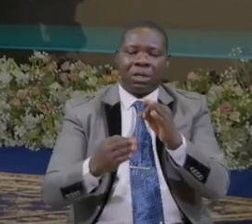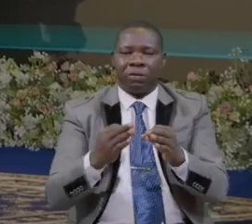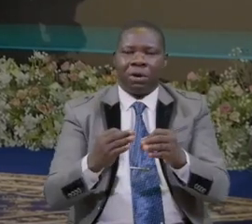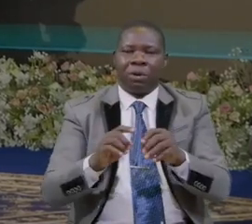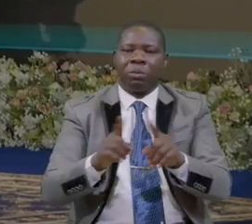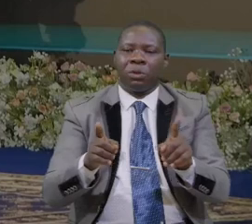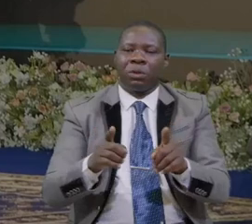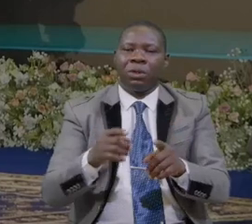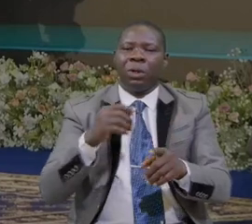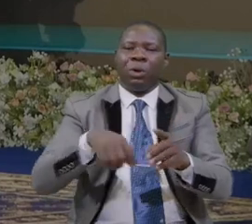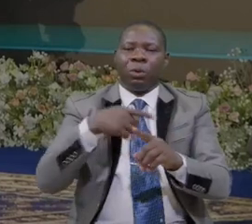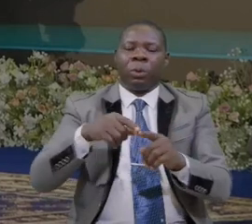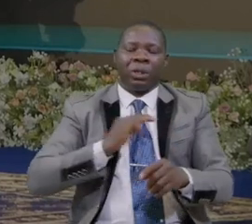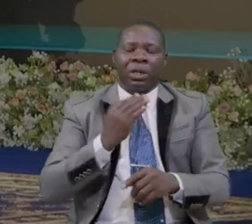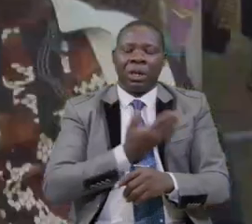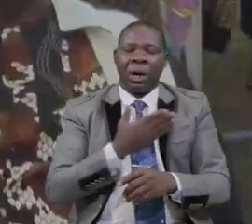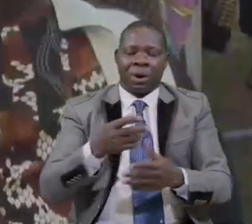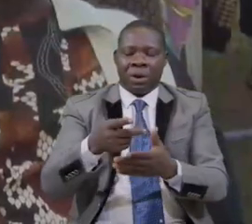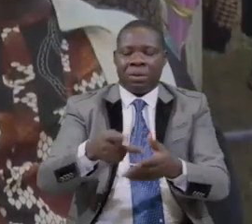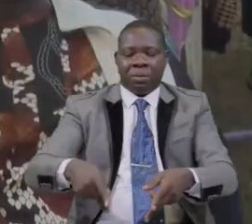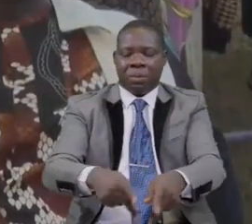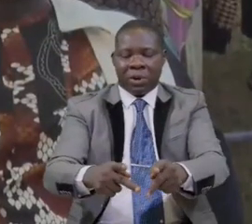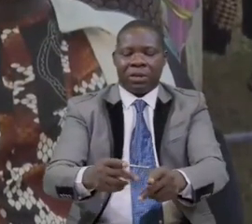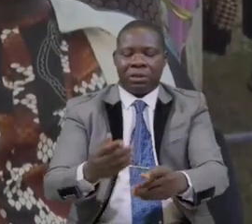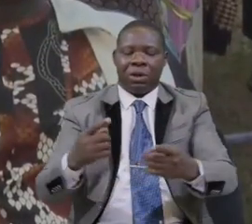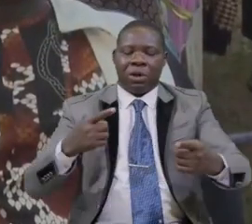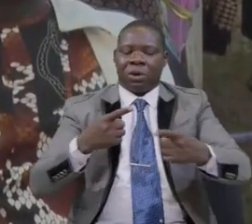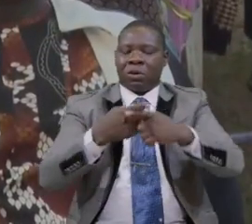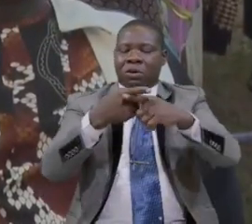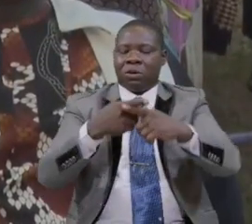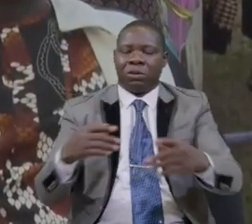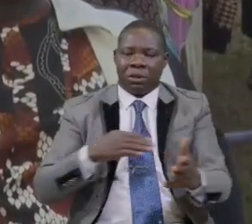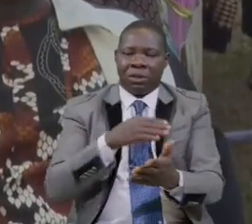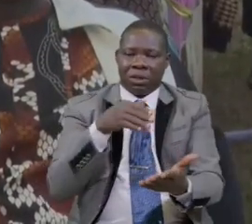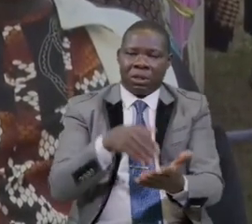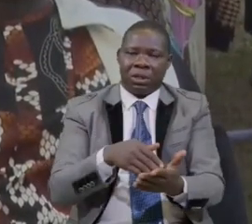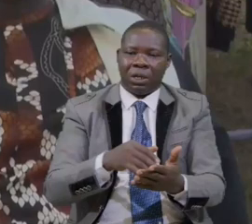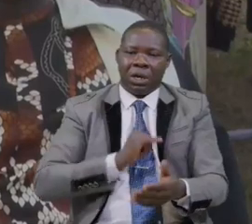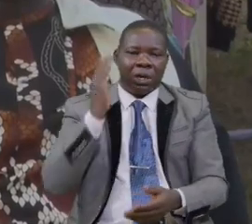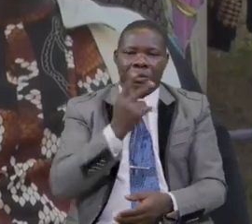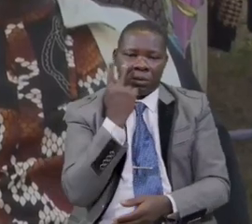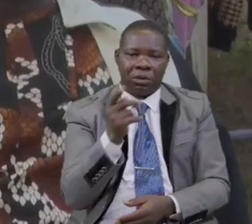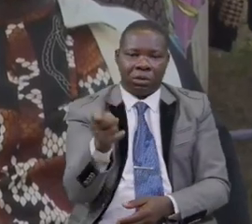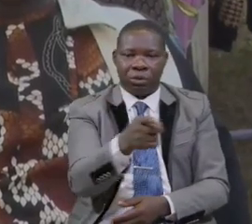nos chemins se croiseront, je verrai. Tu auras